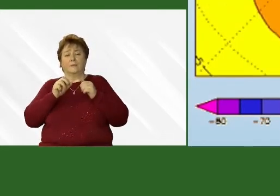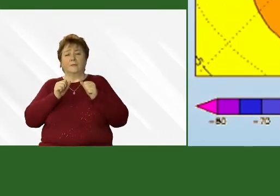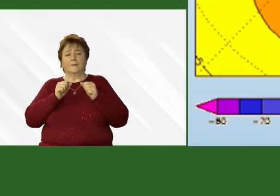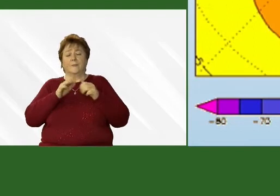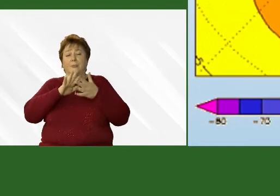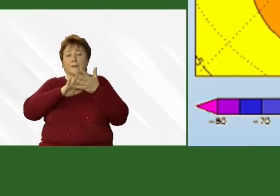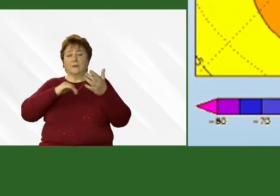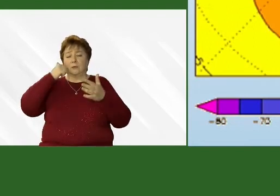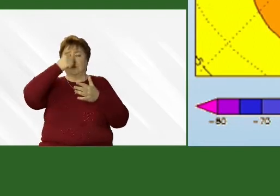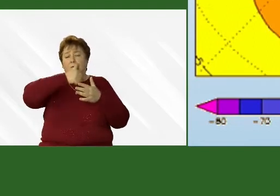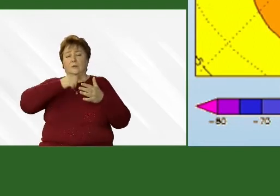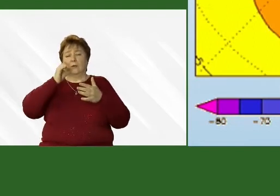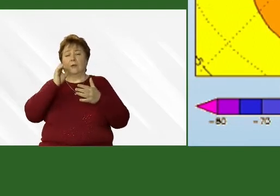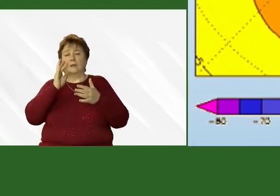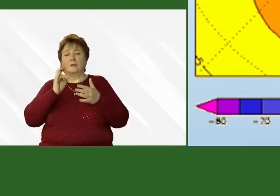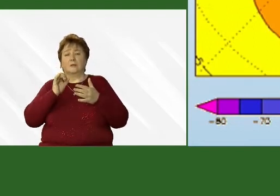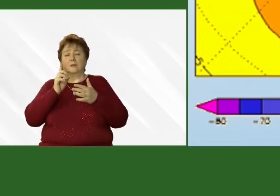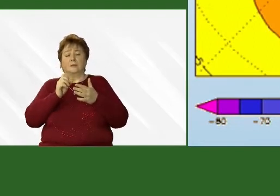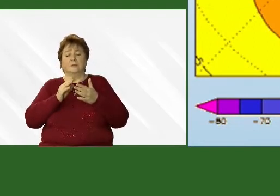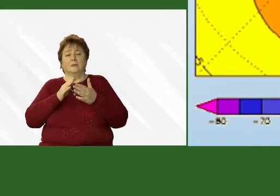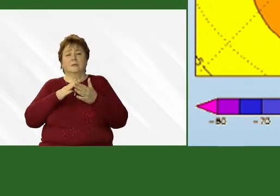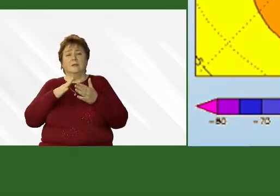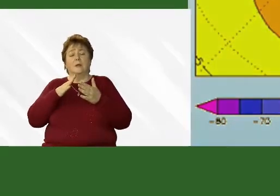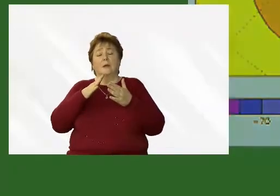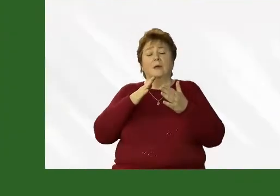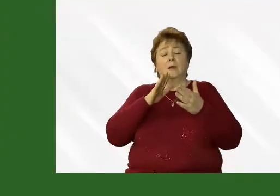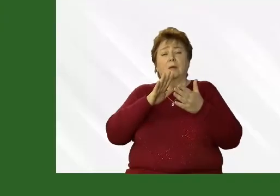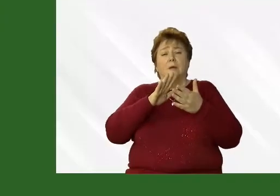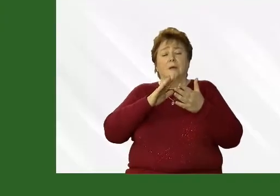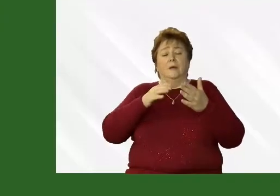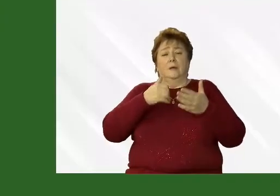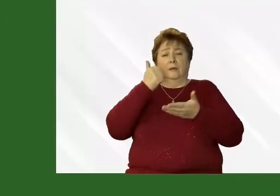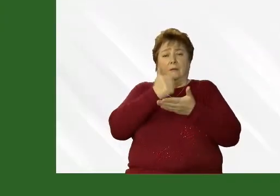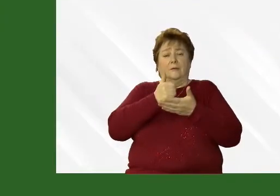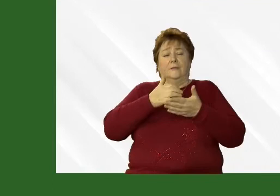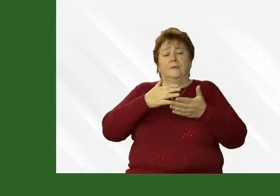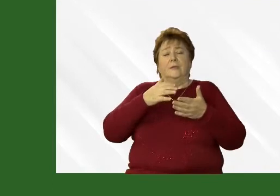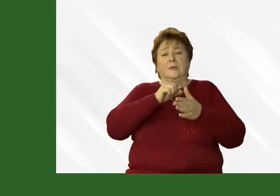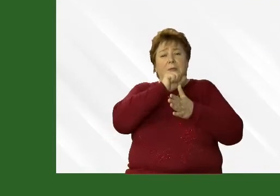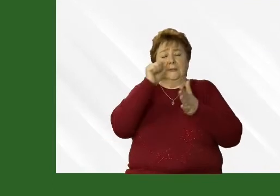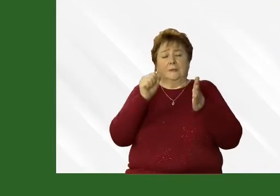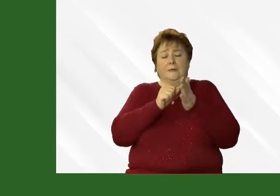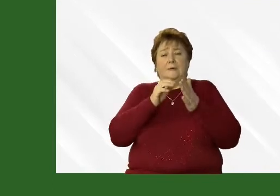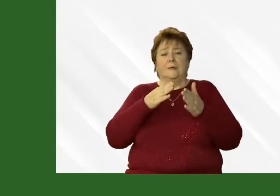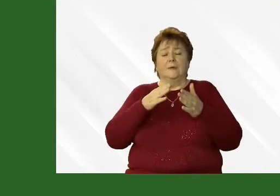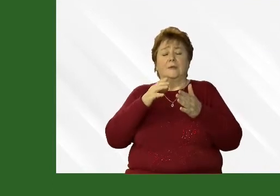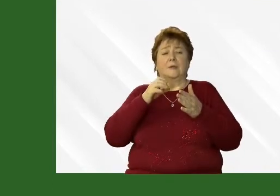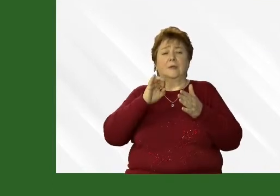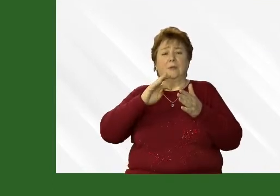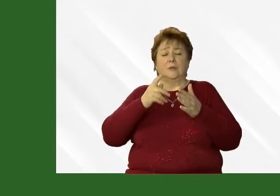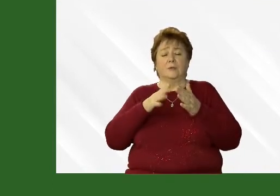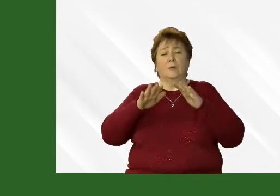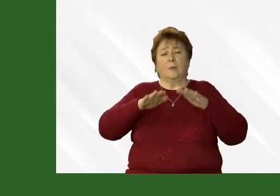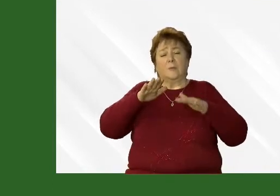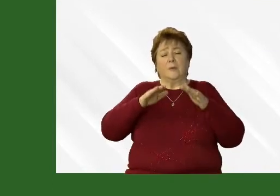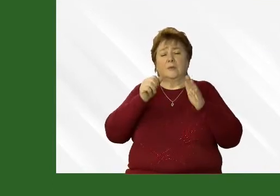В течение года в Антарктиде господствуют низкие температуры. Средние зимние июльские температуры колеблются